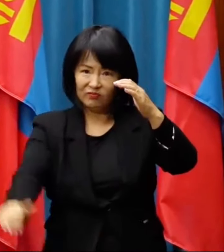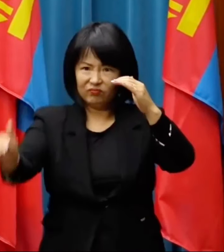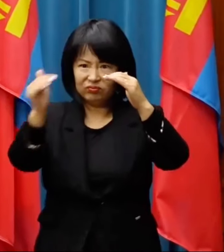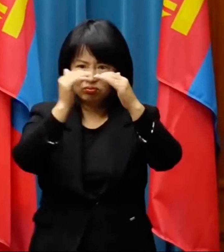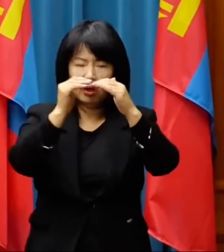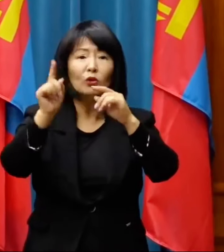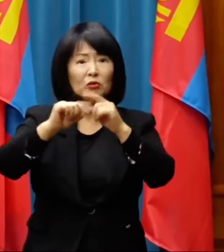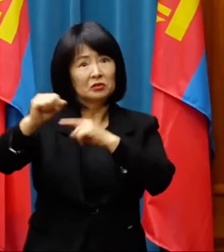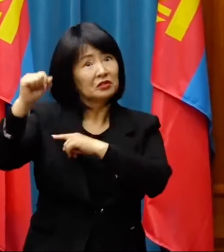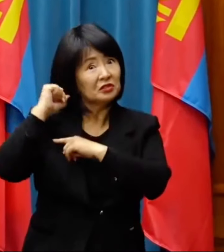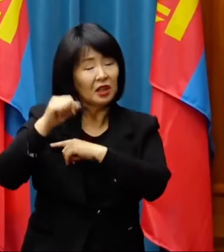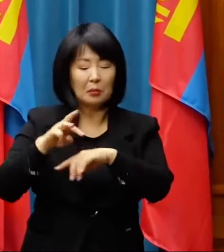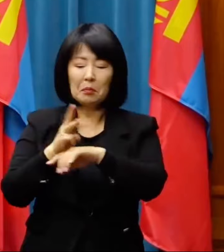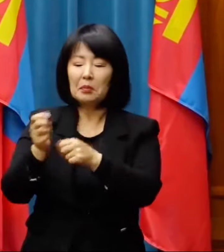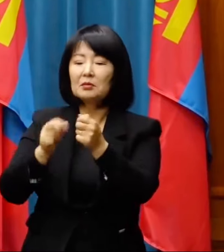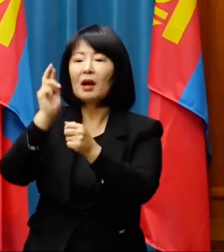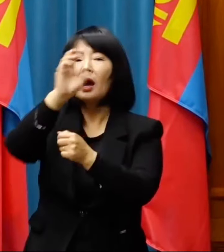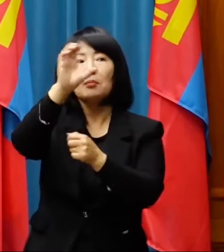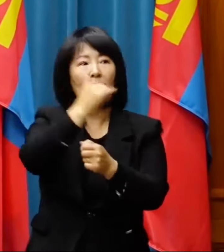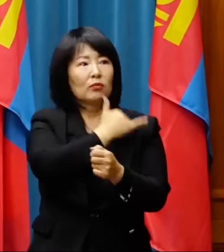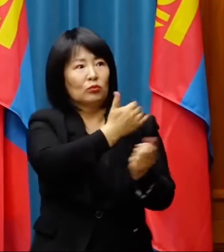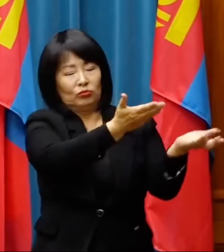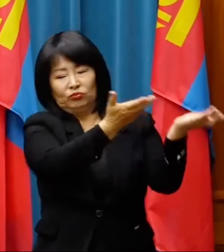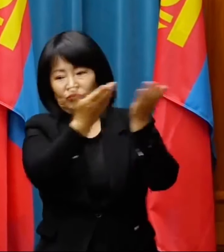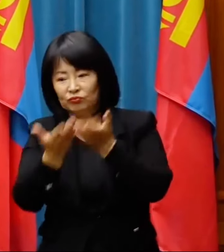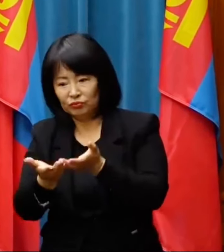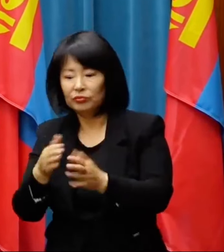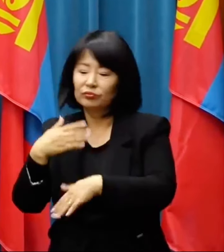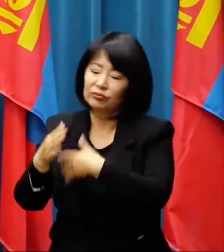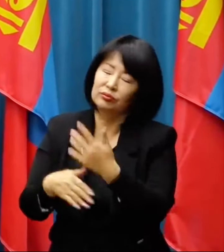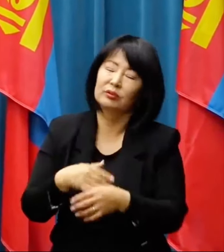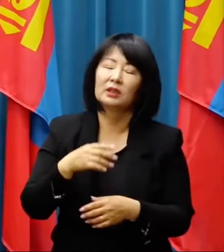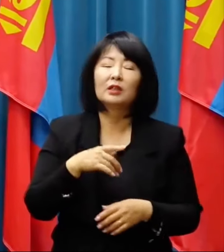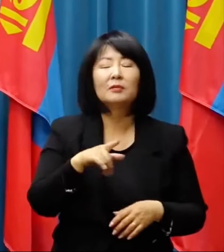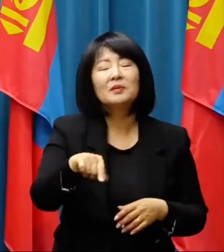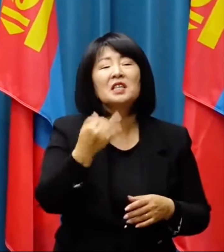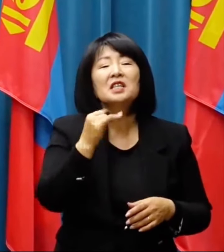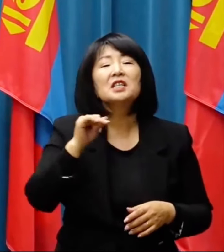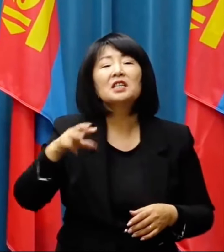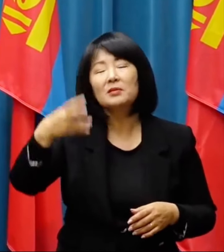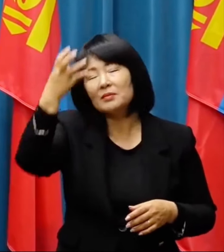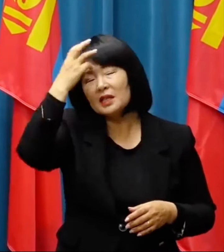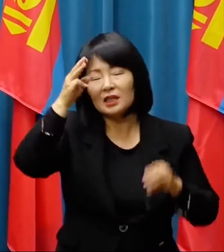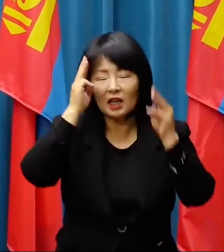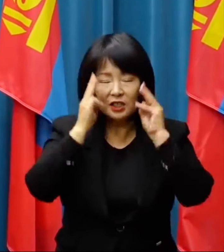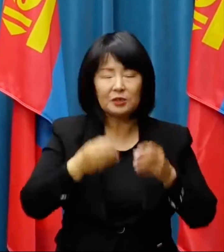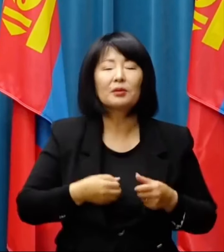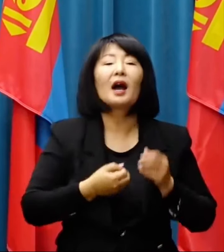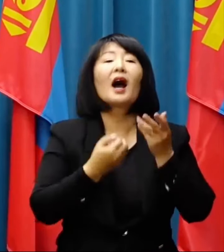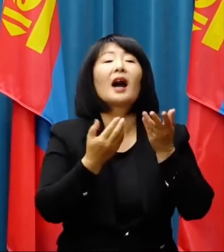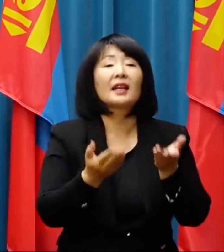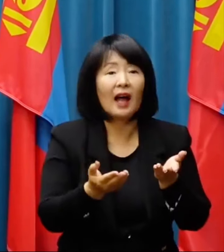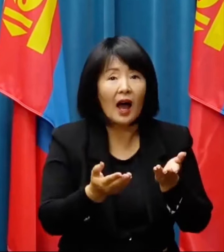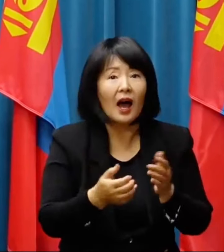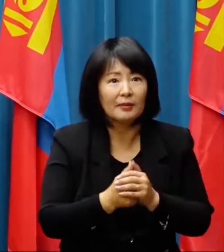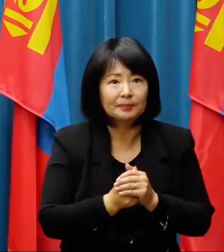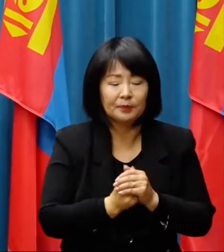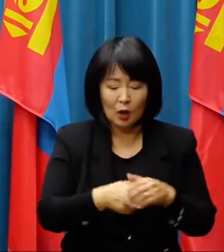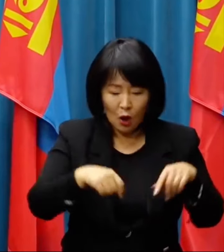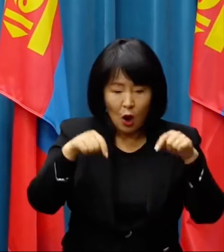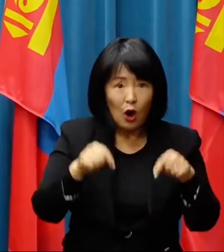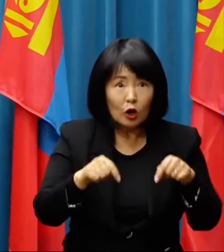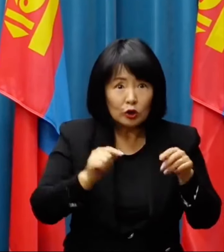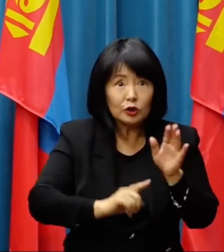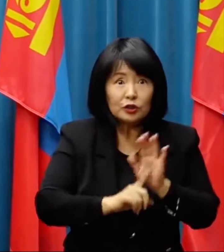зөвшөөрөгдсөн менежментийн компаниар удирдуулах ийм одоо бас засгийн газрын шийдвэр гарч байгаа. Тэгэхээр бид өнөөдрөөс ахуулаад